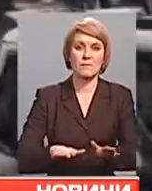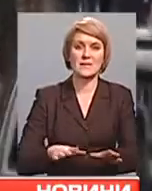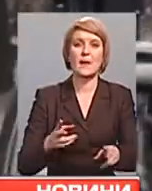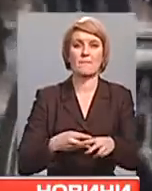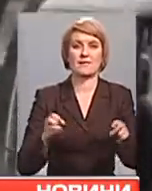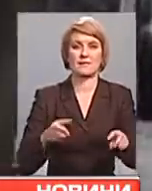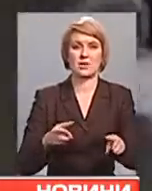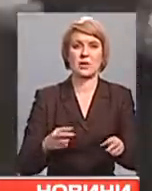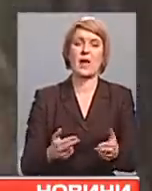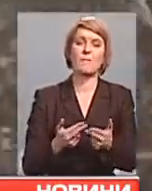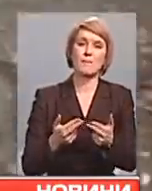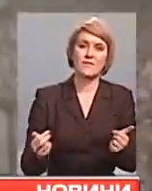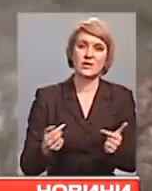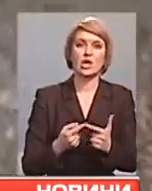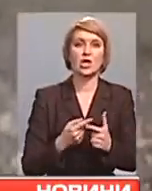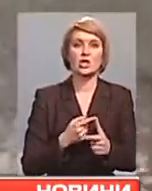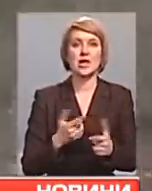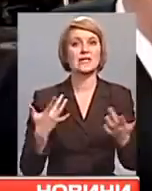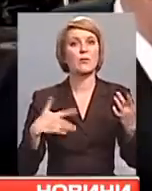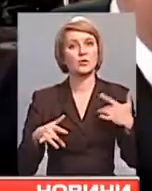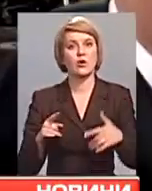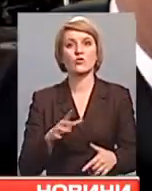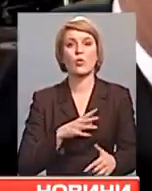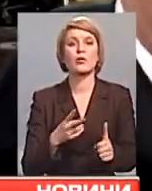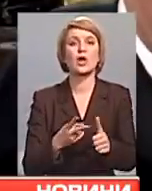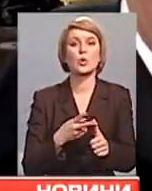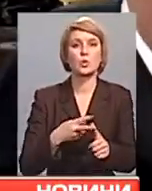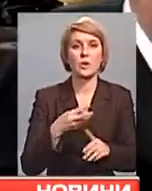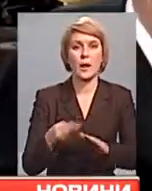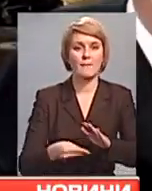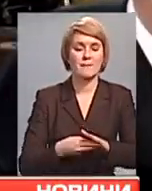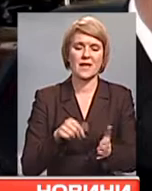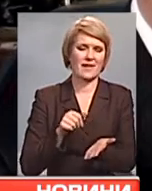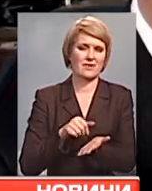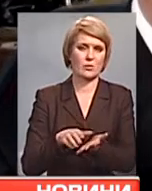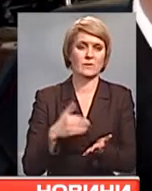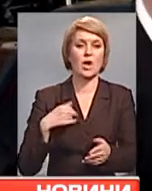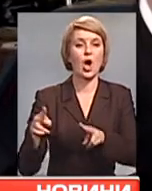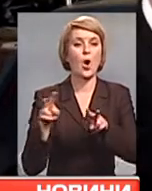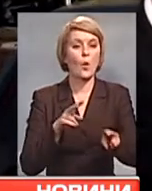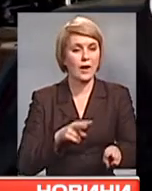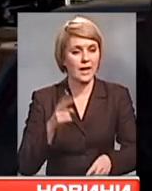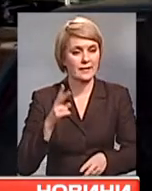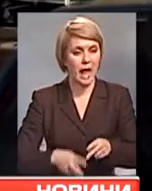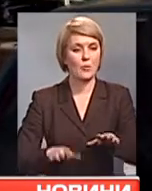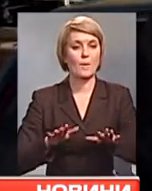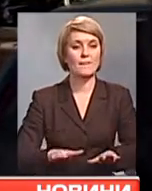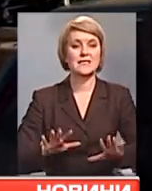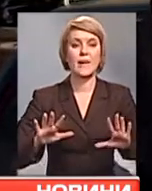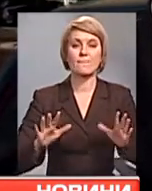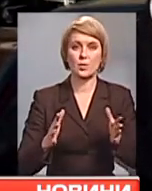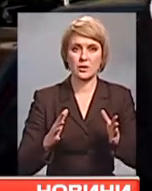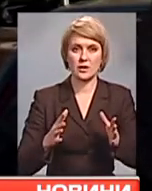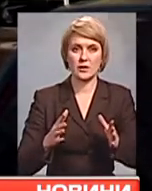Підтвердити чи спростувати, що була друга міна, відмовився. Зараз ми вже оглядаємо місце події. Вже зротехніки вивезуть